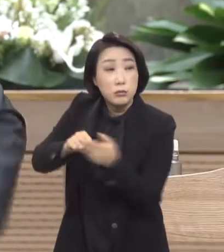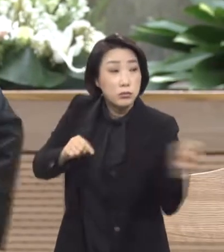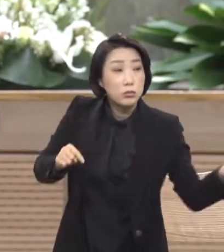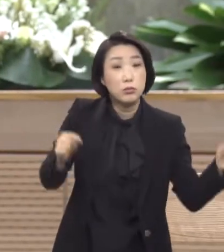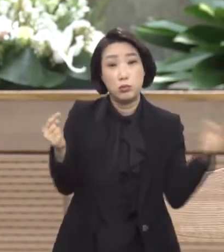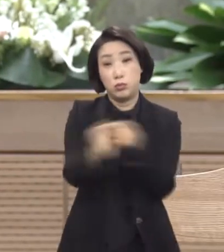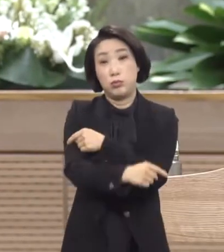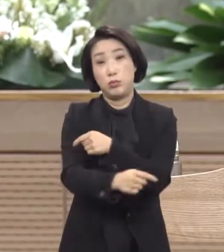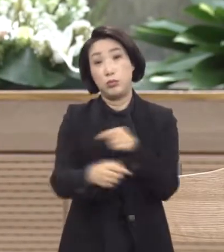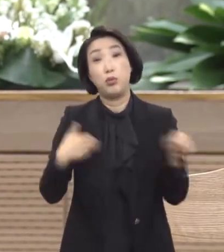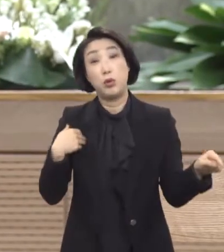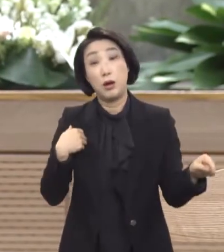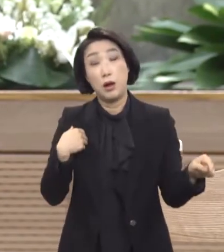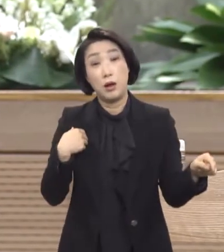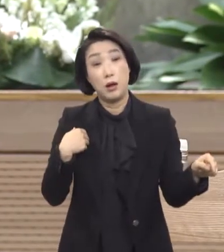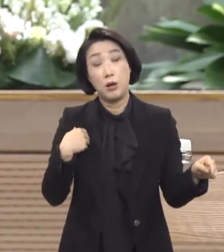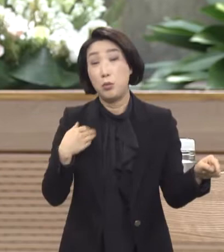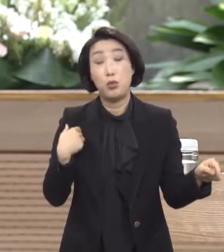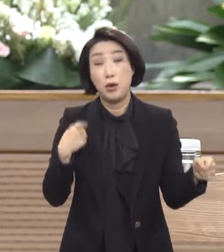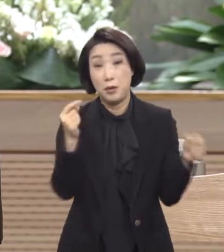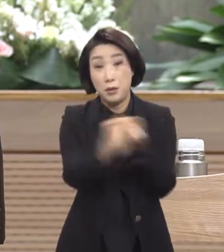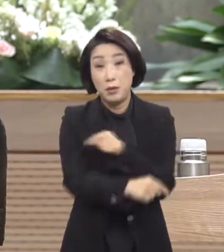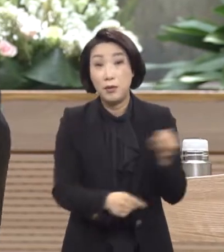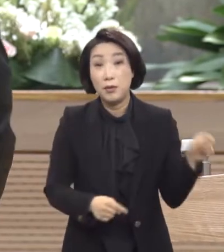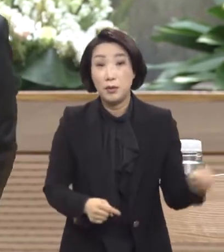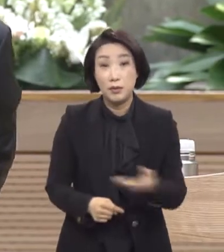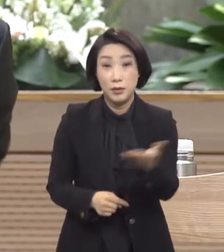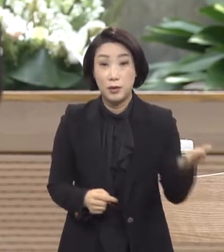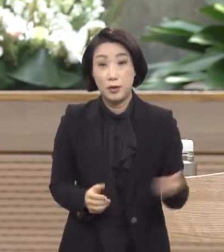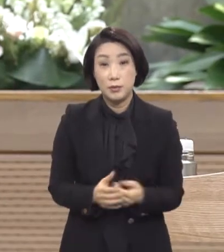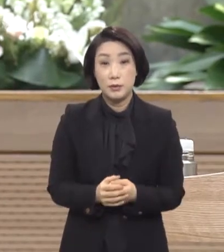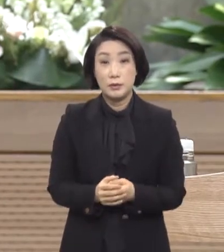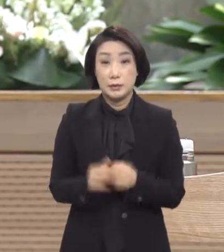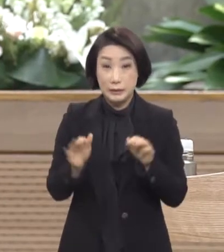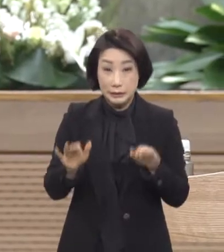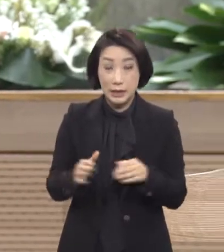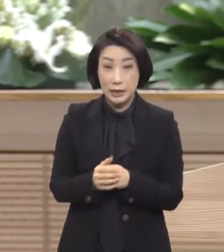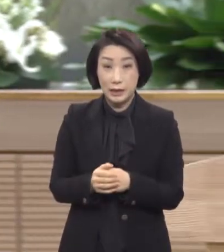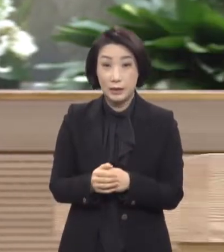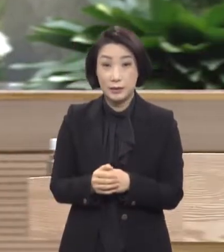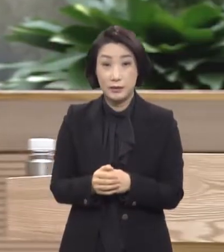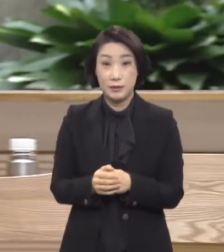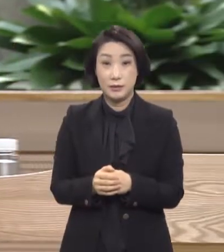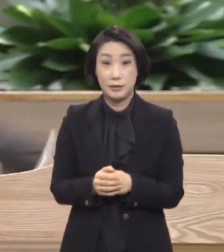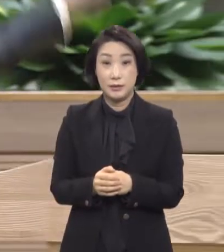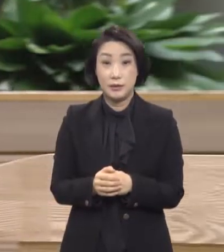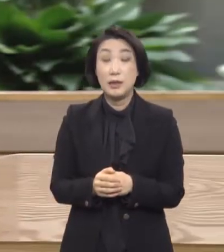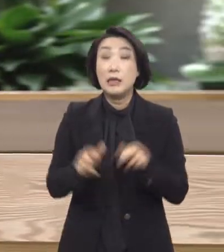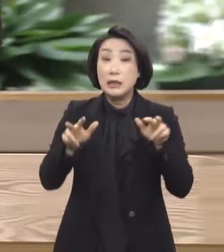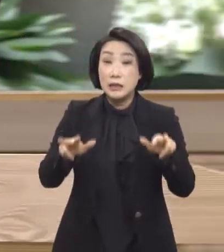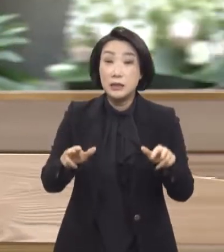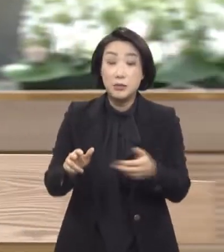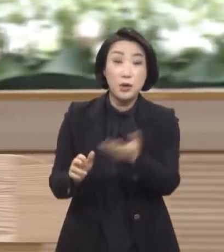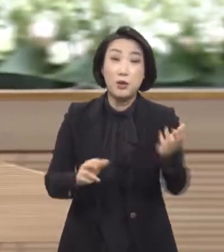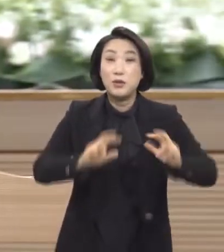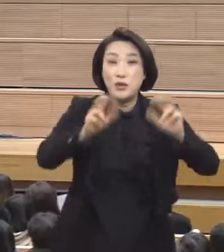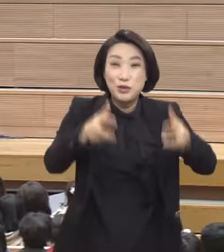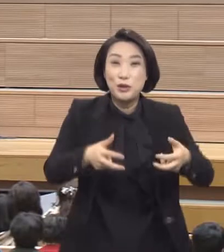몰라. 전혀 모릅니다. 예. 그러니 지금